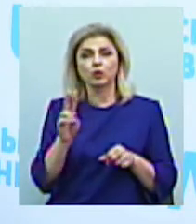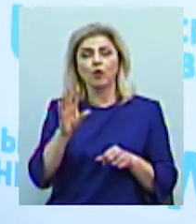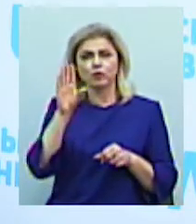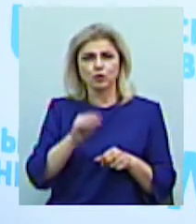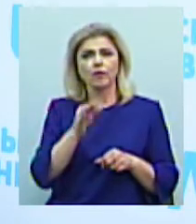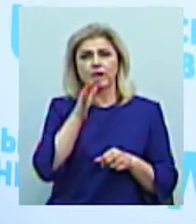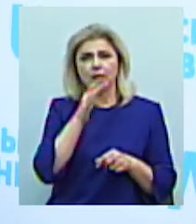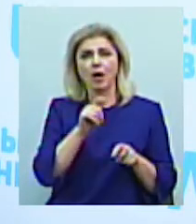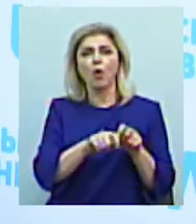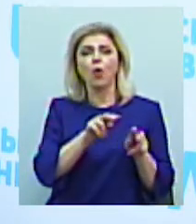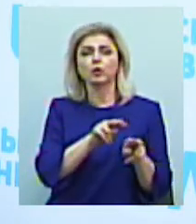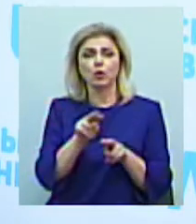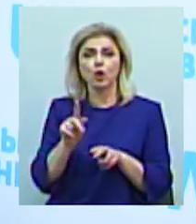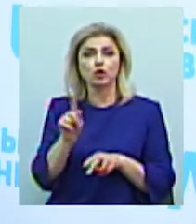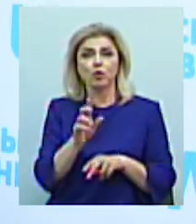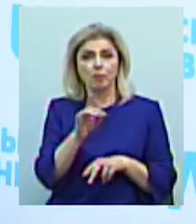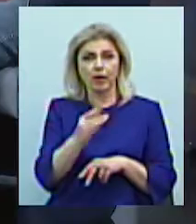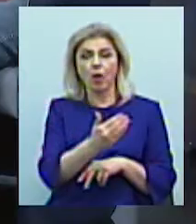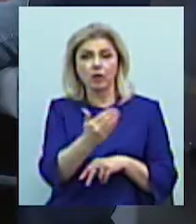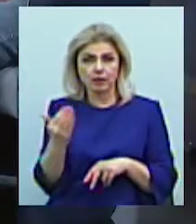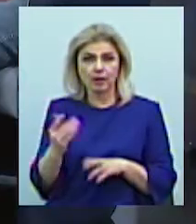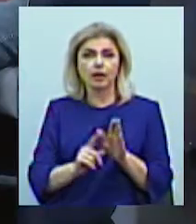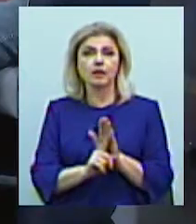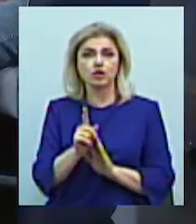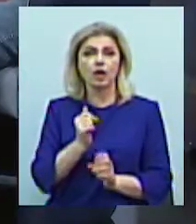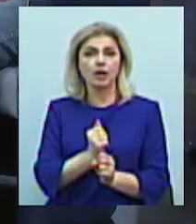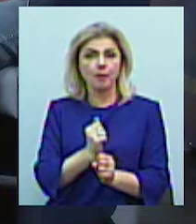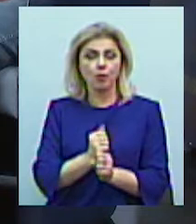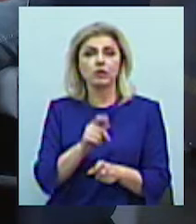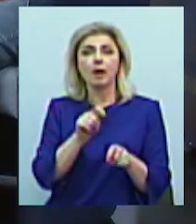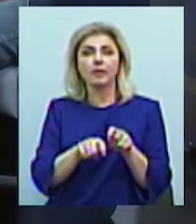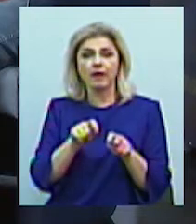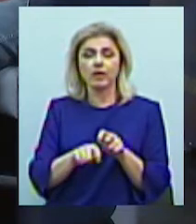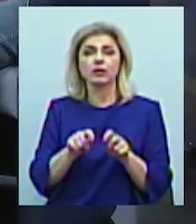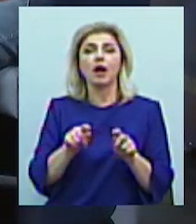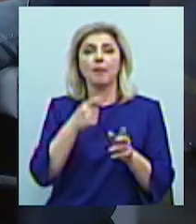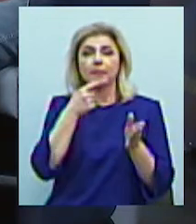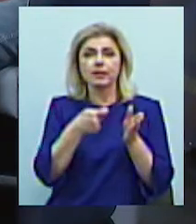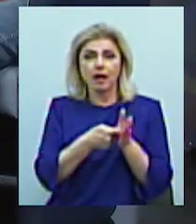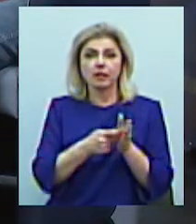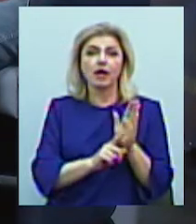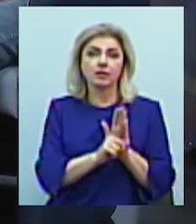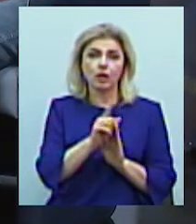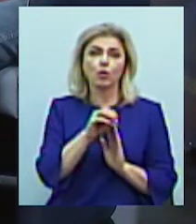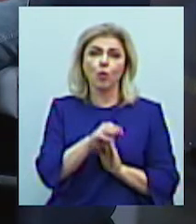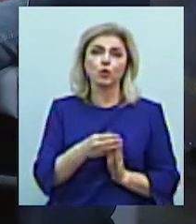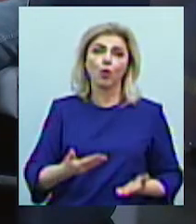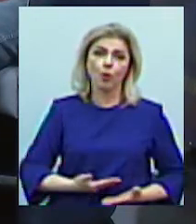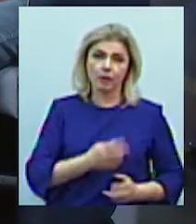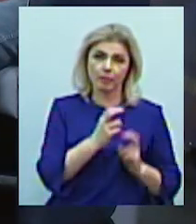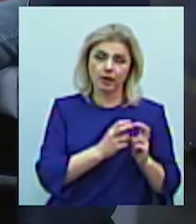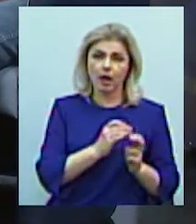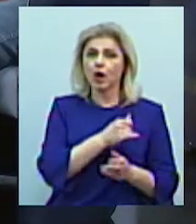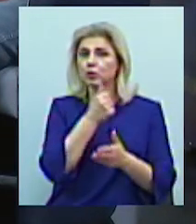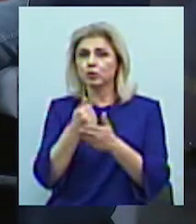процессе контроля, чтобы они начинали работу по проверке организации питания, начиная от коммунального предприятия и